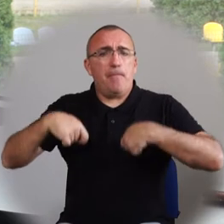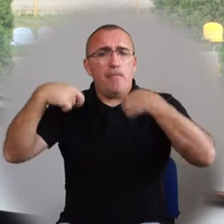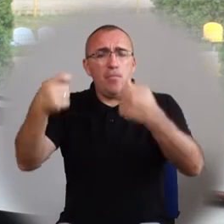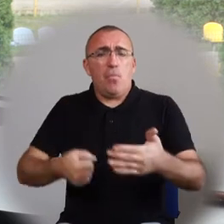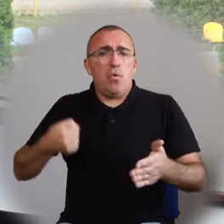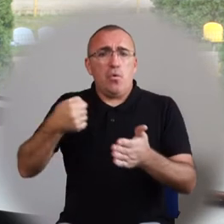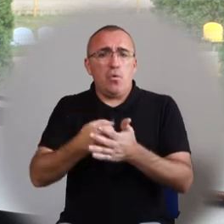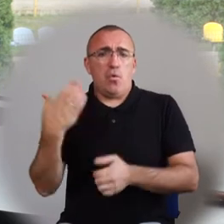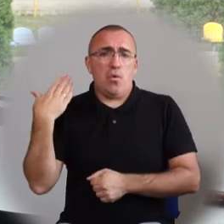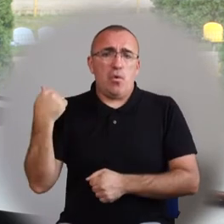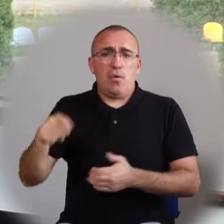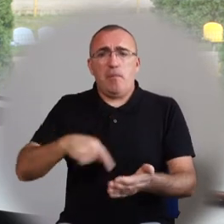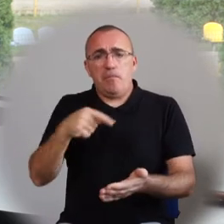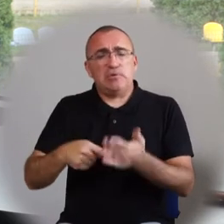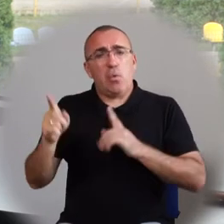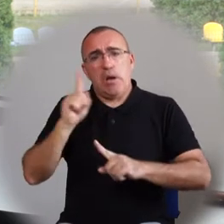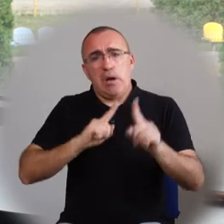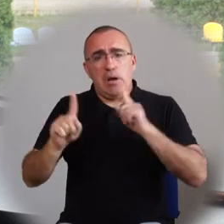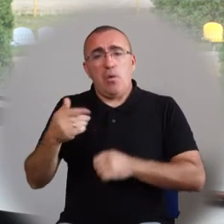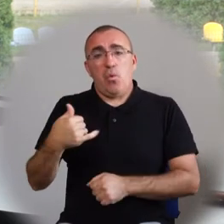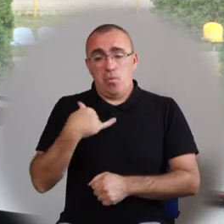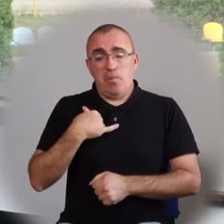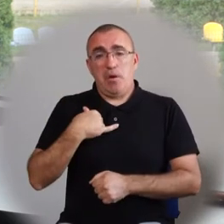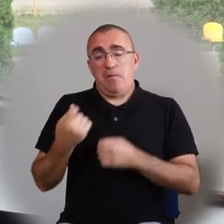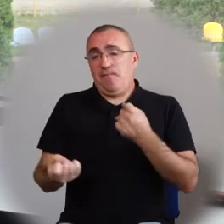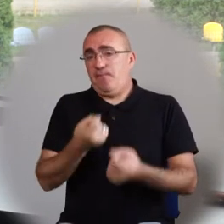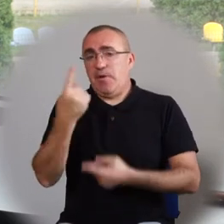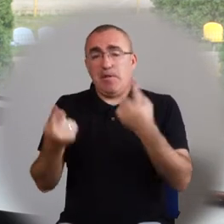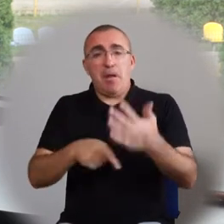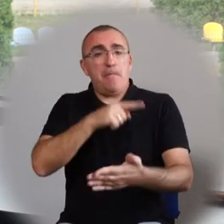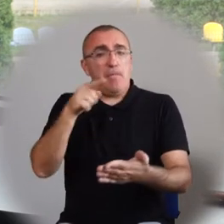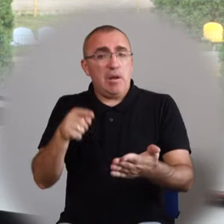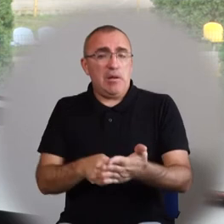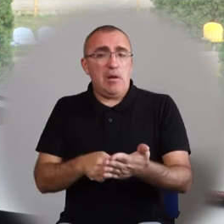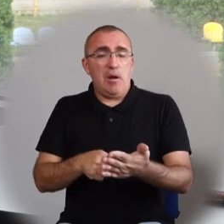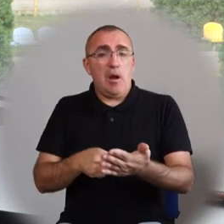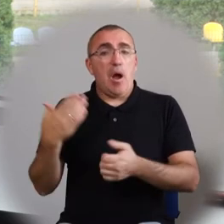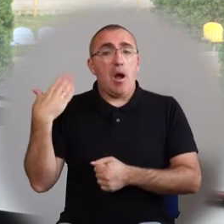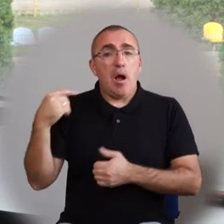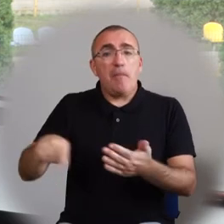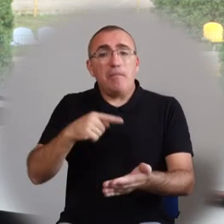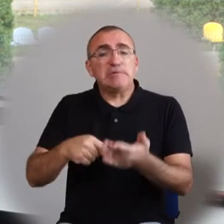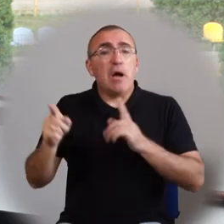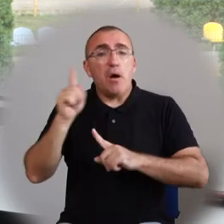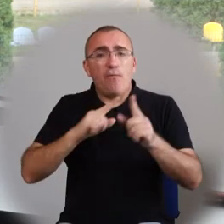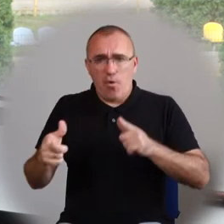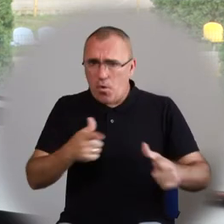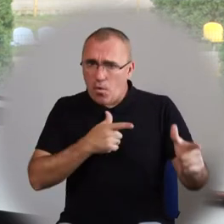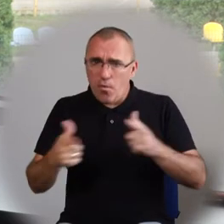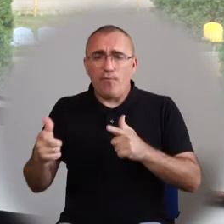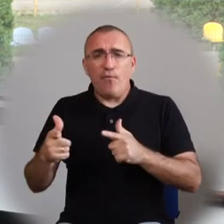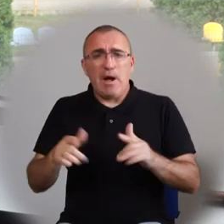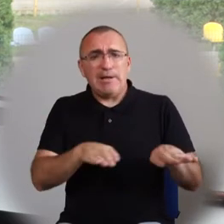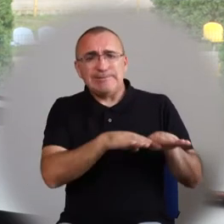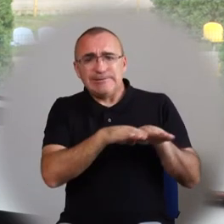будівлі, все передали до Олександрійської міської ради. І в мене виникає далі тоді питання. А Олександрійська міська